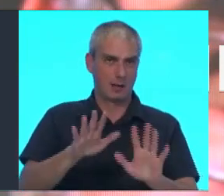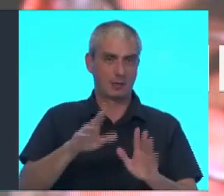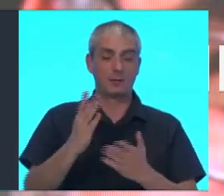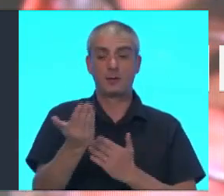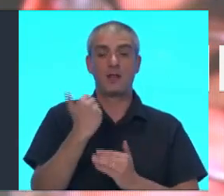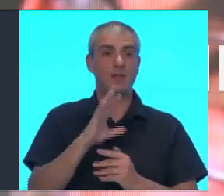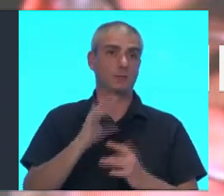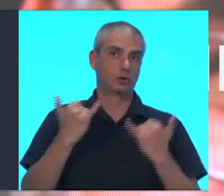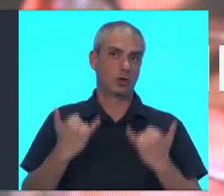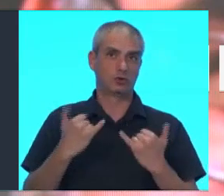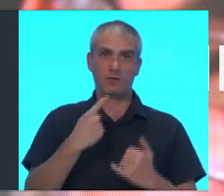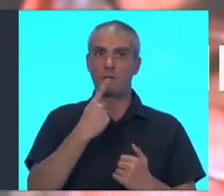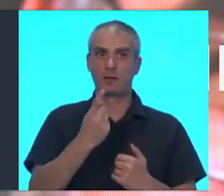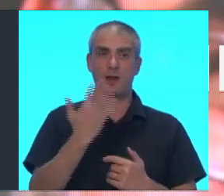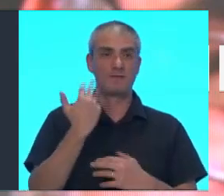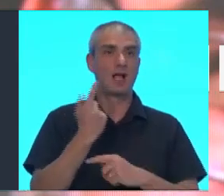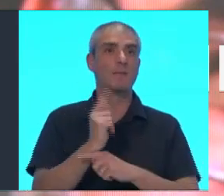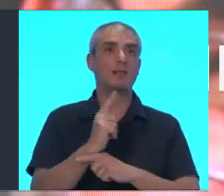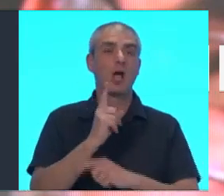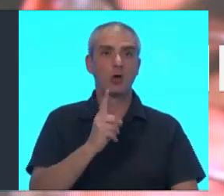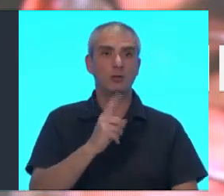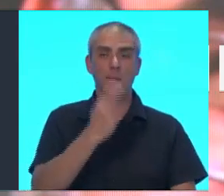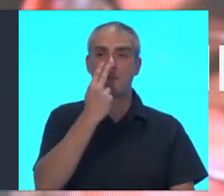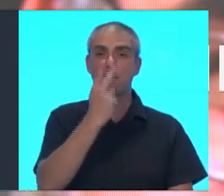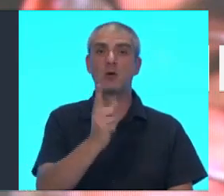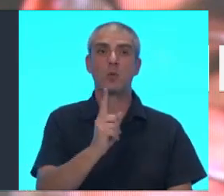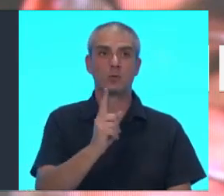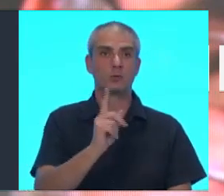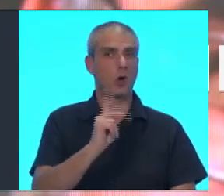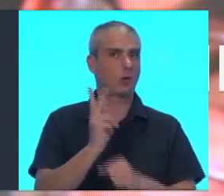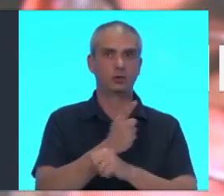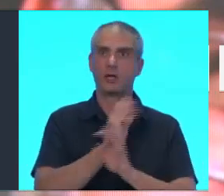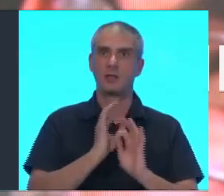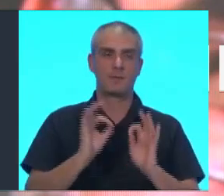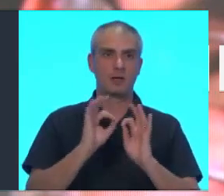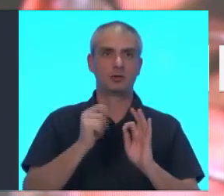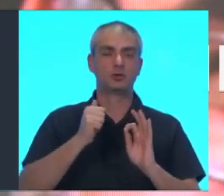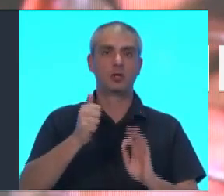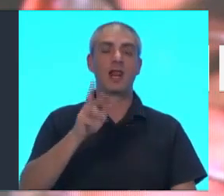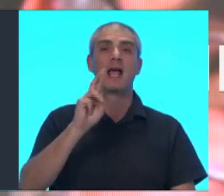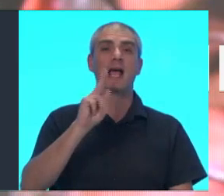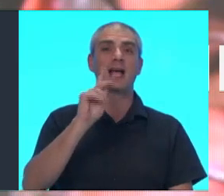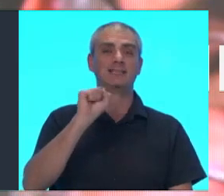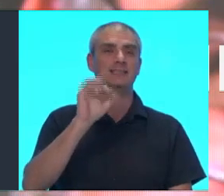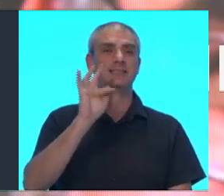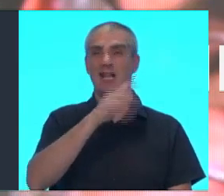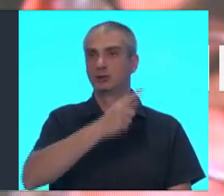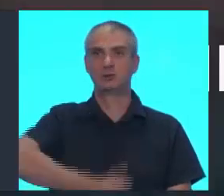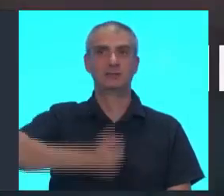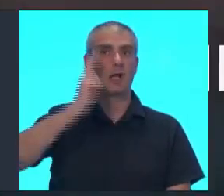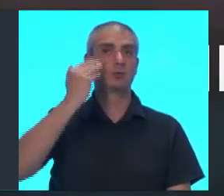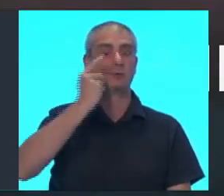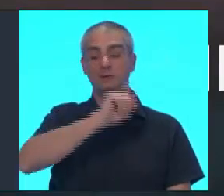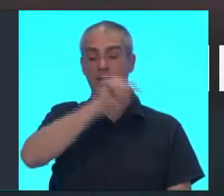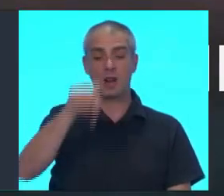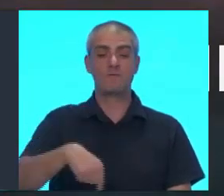מה שעכשיו מדווח בדקות האחרונות, גאולה, ביקור לא שגרתי בכלל של רקס טילרסון, שר החוץ האמריקני. הוא צפוי לבוא לפה